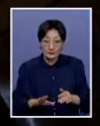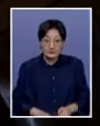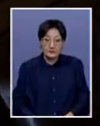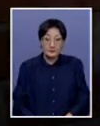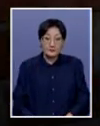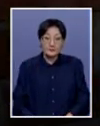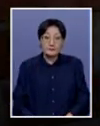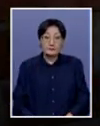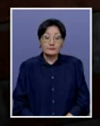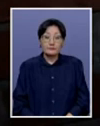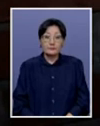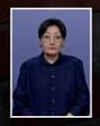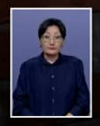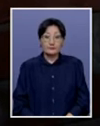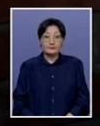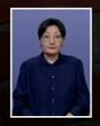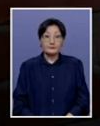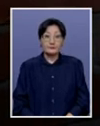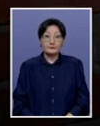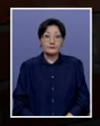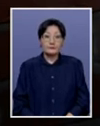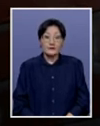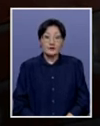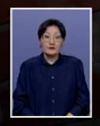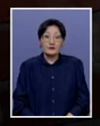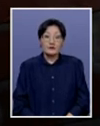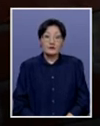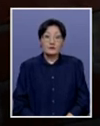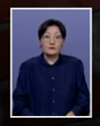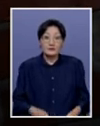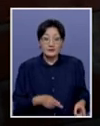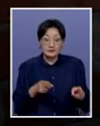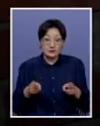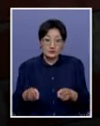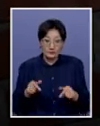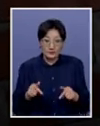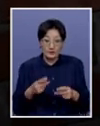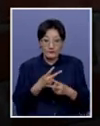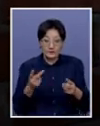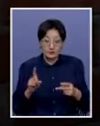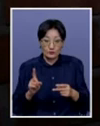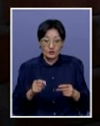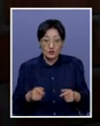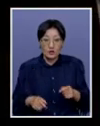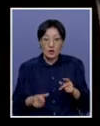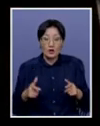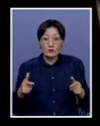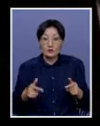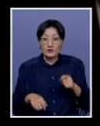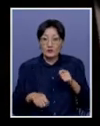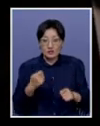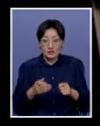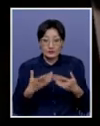дейді. На данном объекте вот мы приехали с мобильной группой. Видим, что грубых таких нарушений